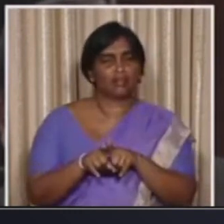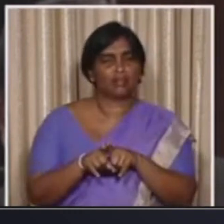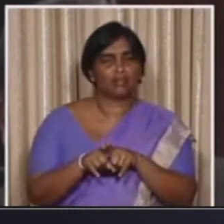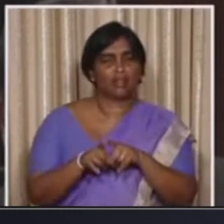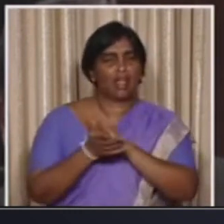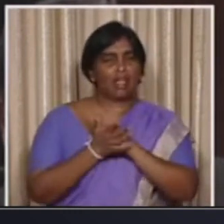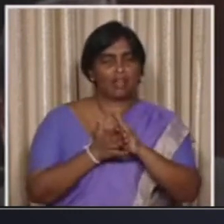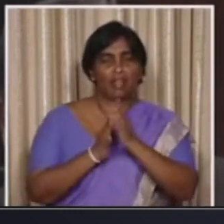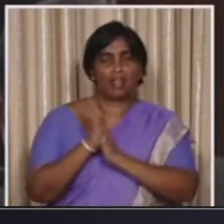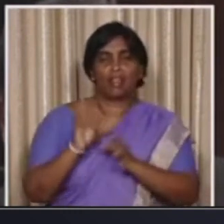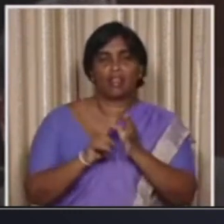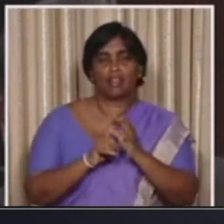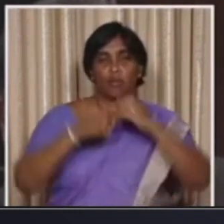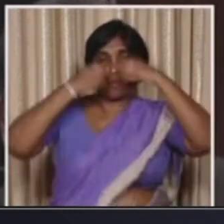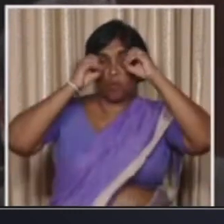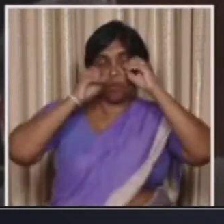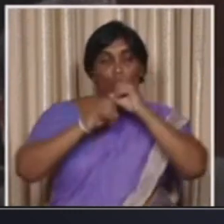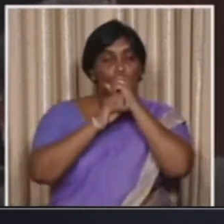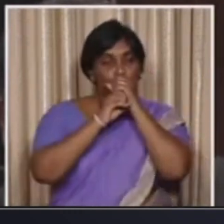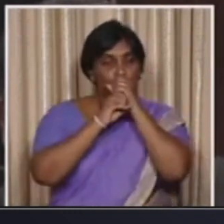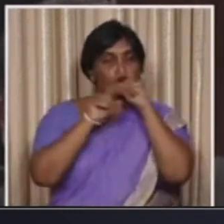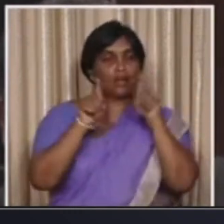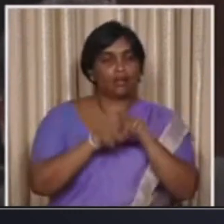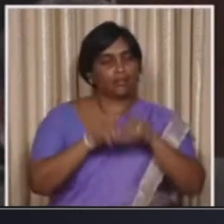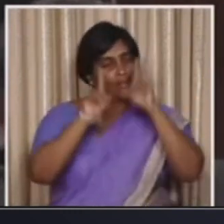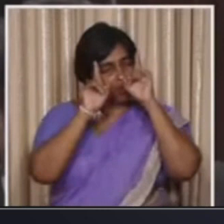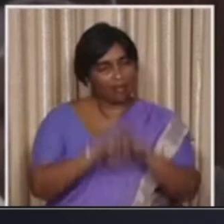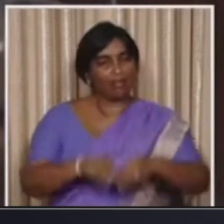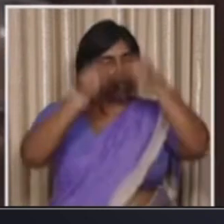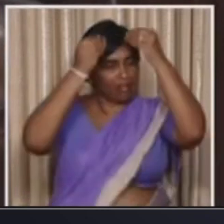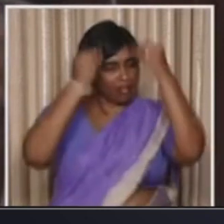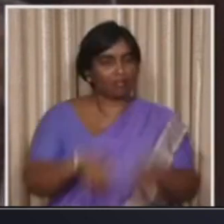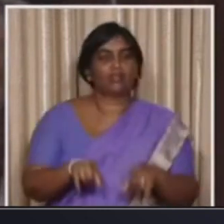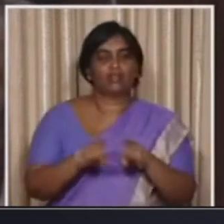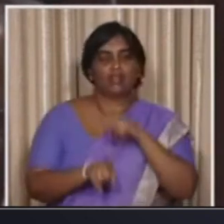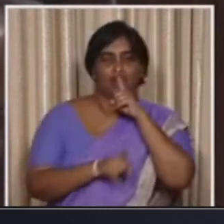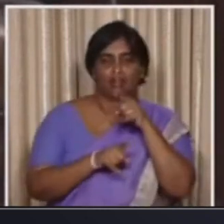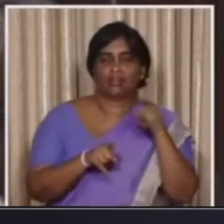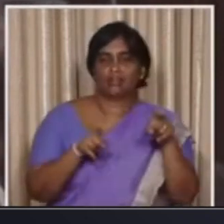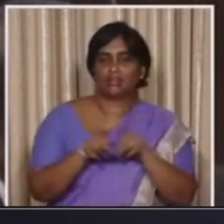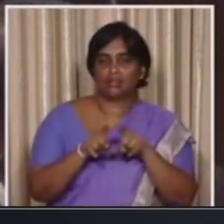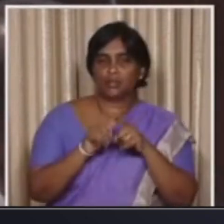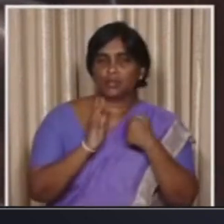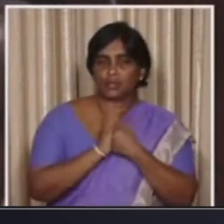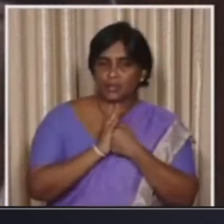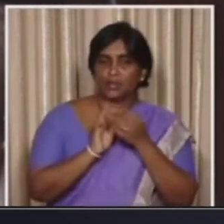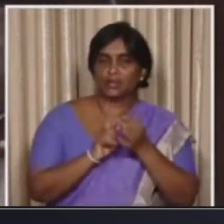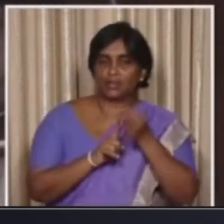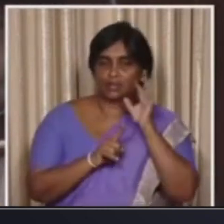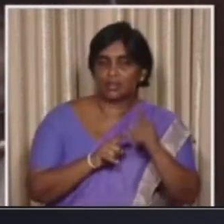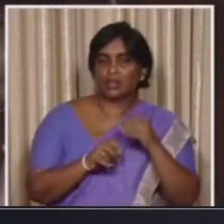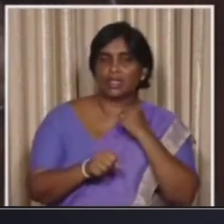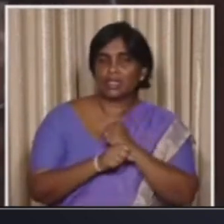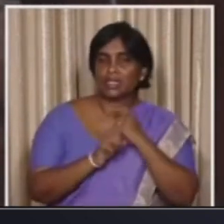හරින් මැදිතුමාගේ Google බැලුම් වගේ තමයි. ඕකත් එක පිට කඩාගෙන වැඩන කතාවක්. ඒසා ගරු සභාපතිතුමනි